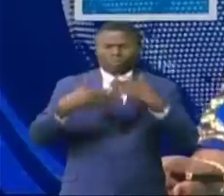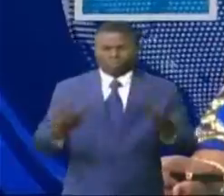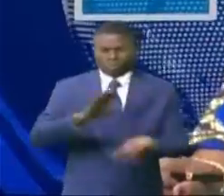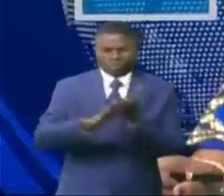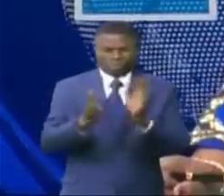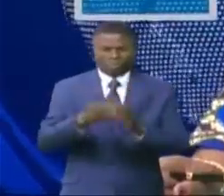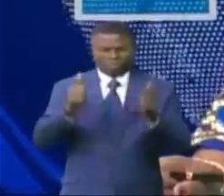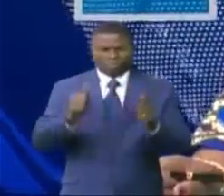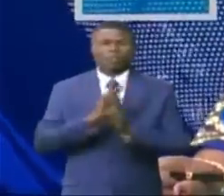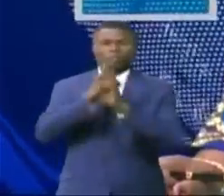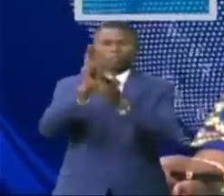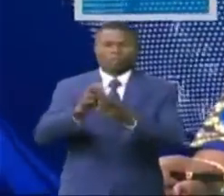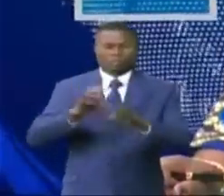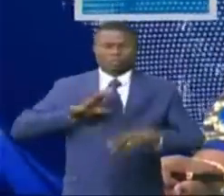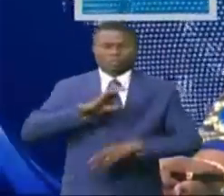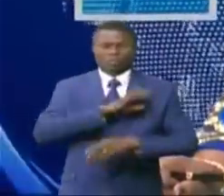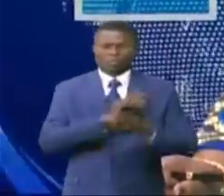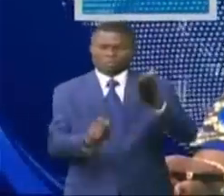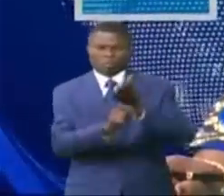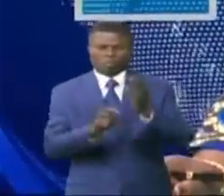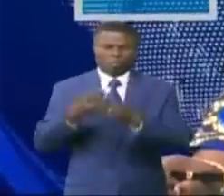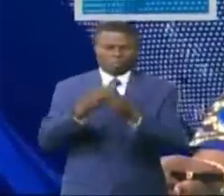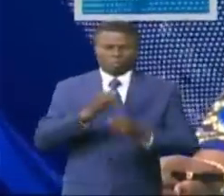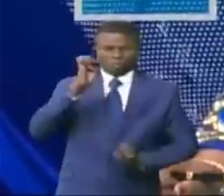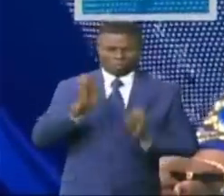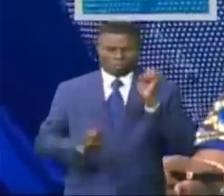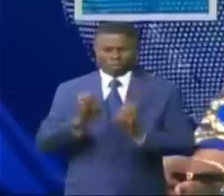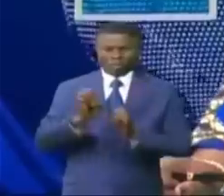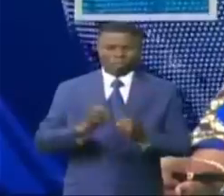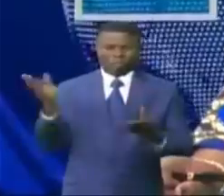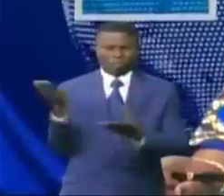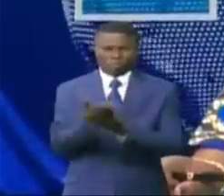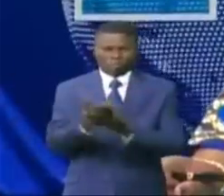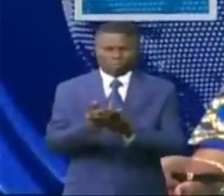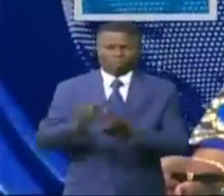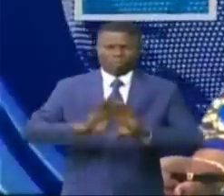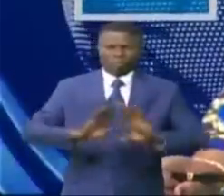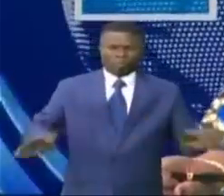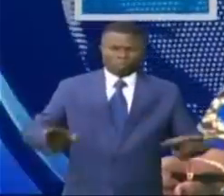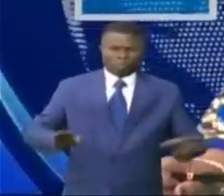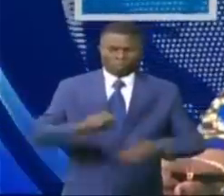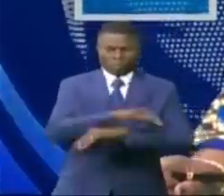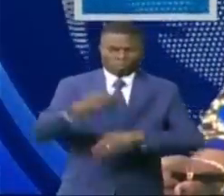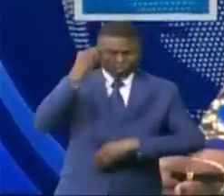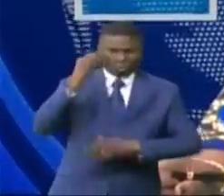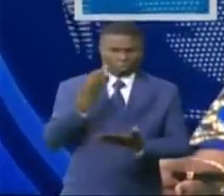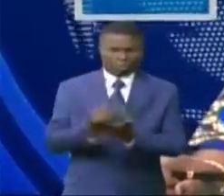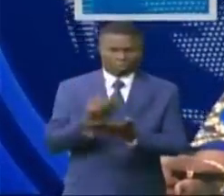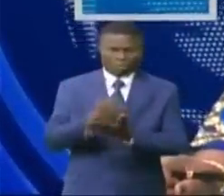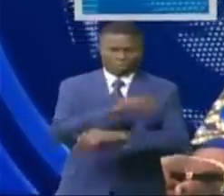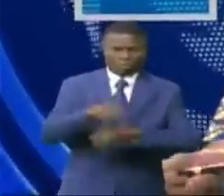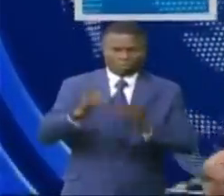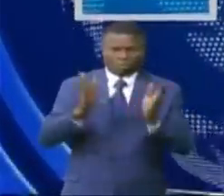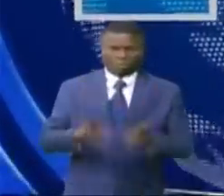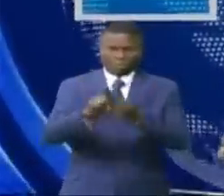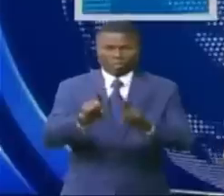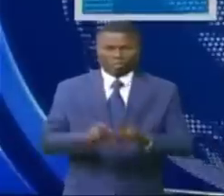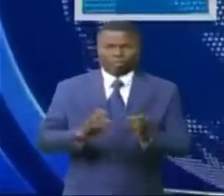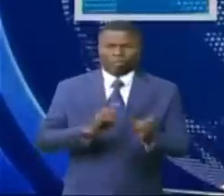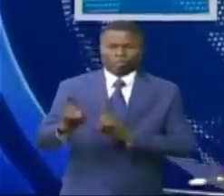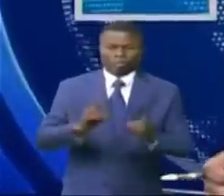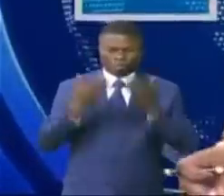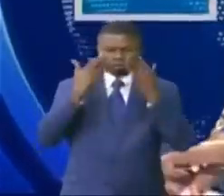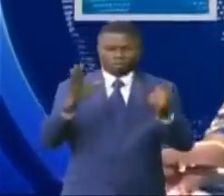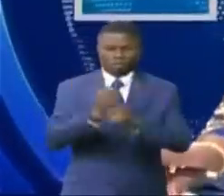Des réponses sont au comité technique de suivi et évaluation du contrat de performance du ministère des Finances, Administration, Douanière. Voilà